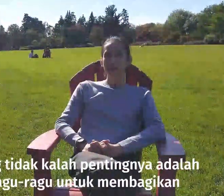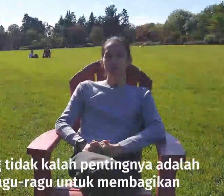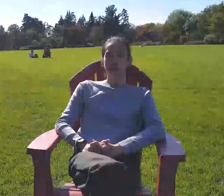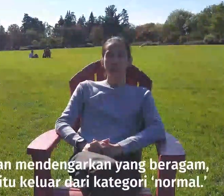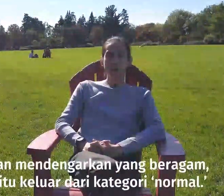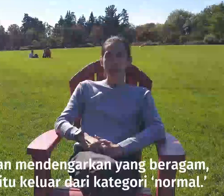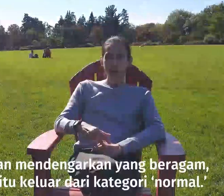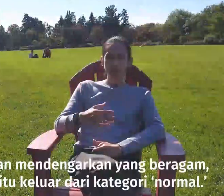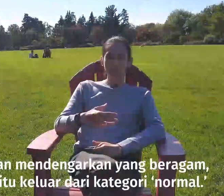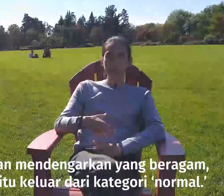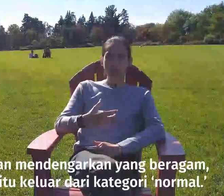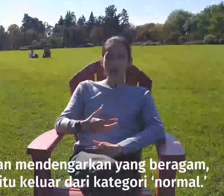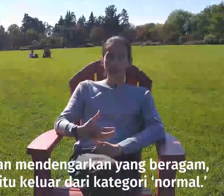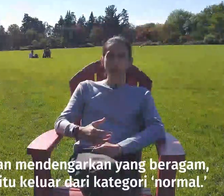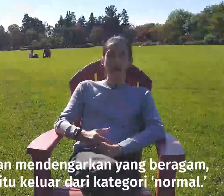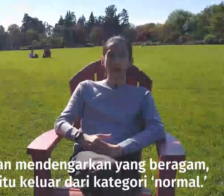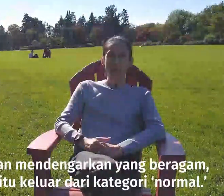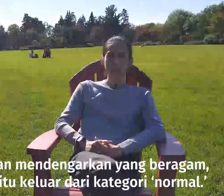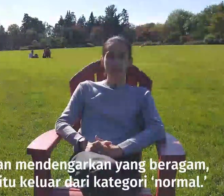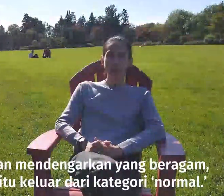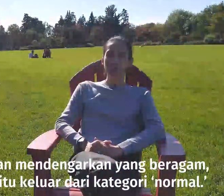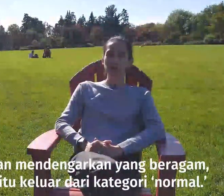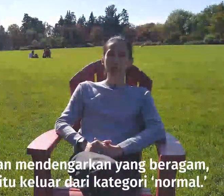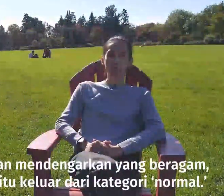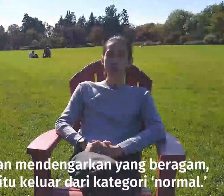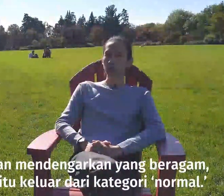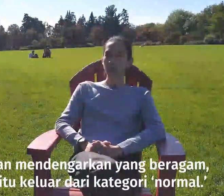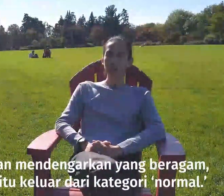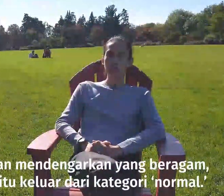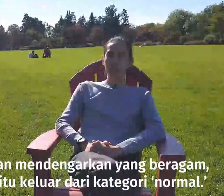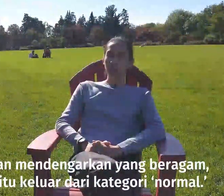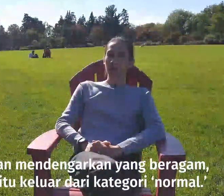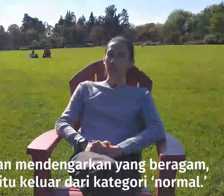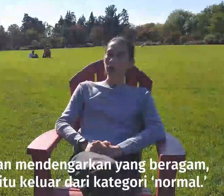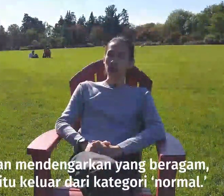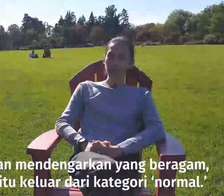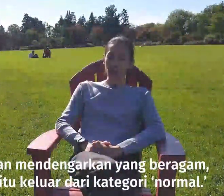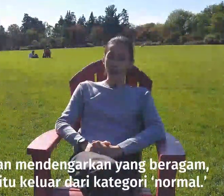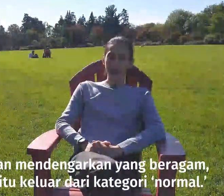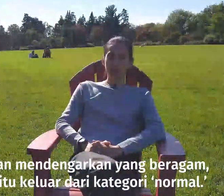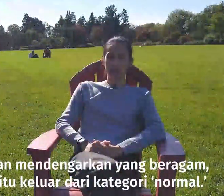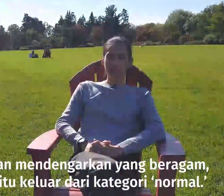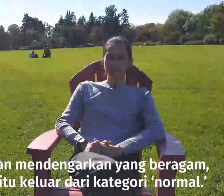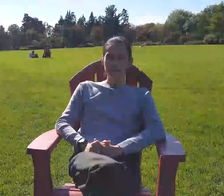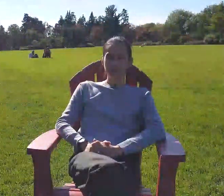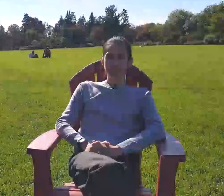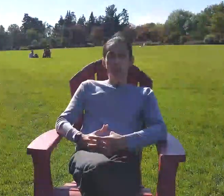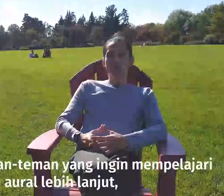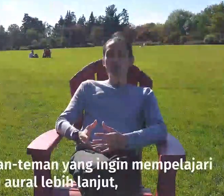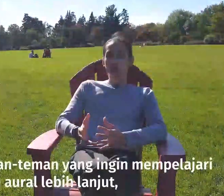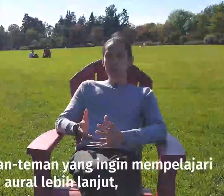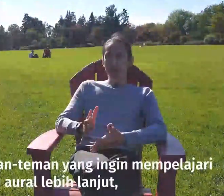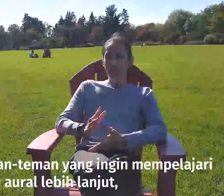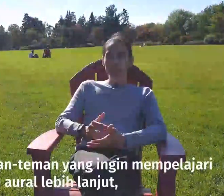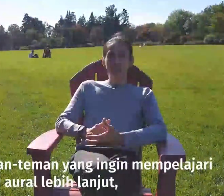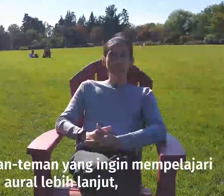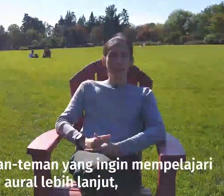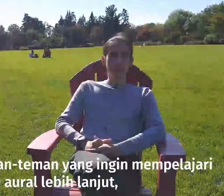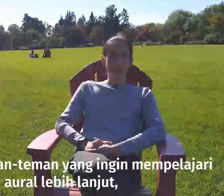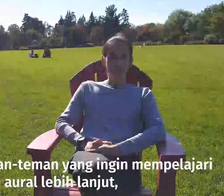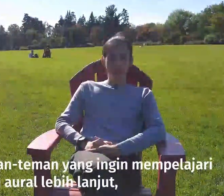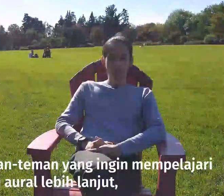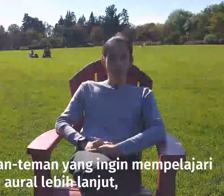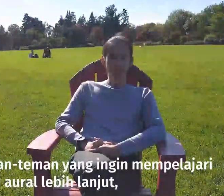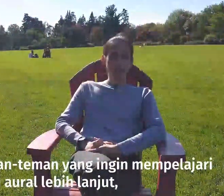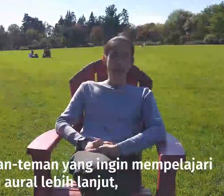membagikan pengalaman mendengarkan yang beragam sekalipun itu keluar dari kategori normal untuk teman-teman yang